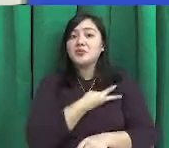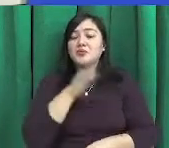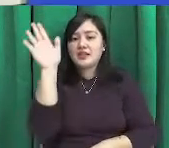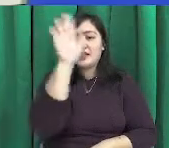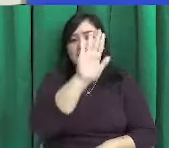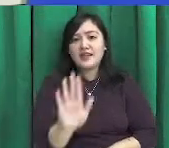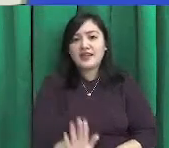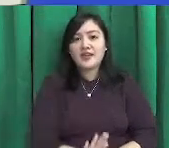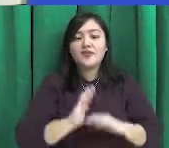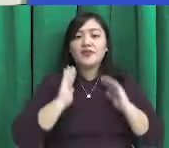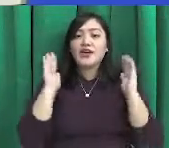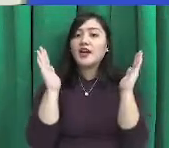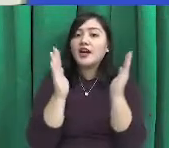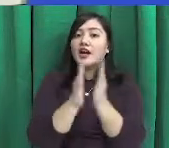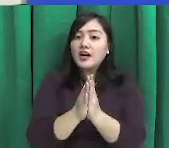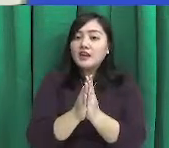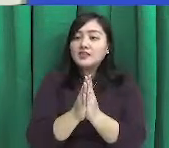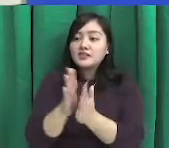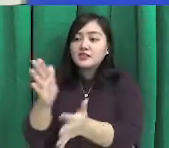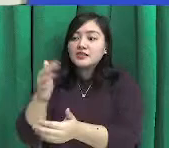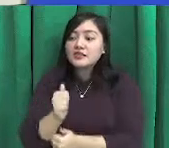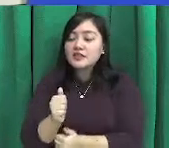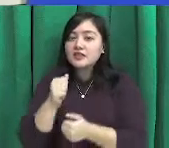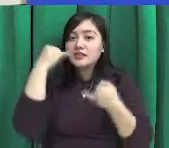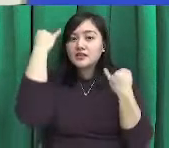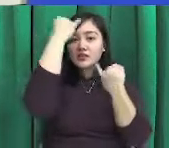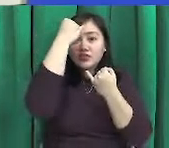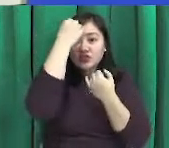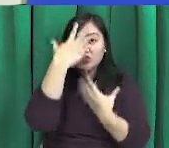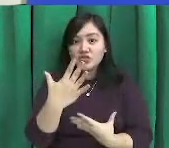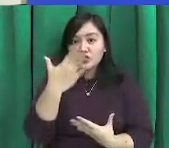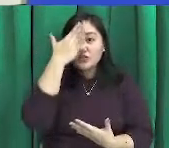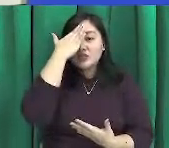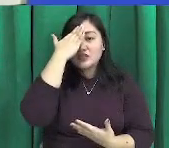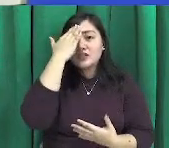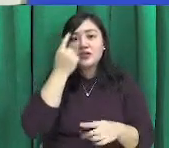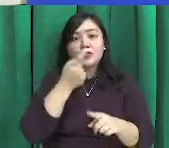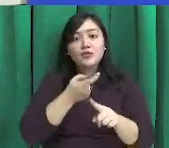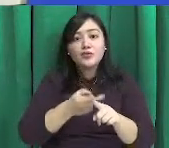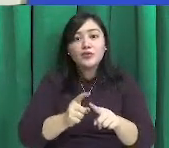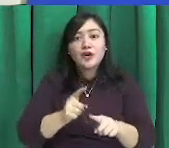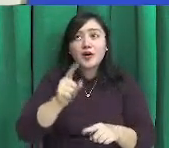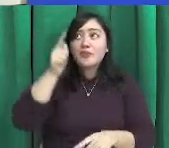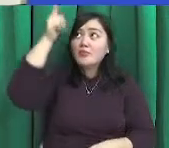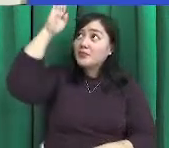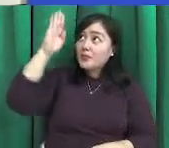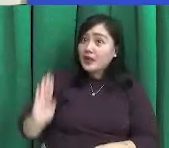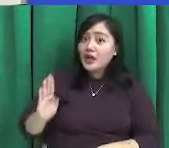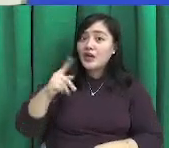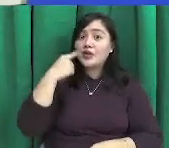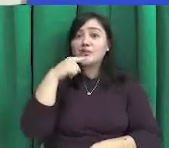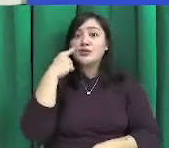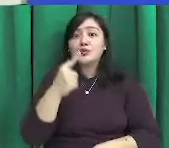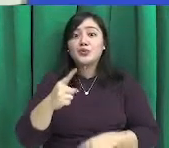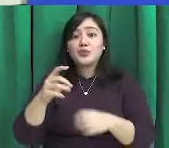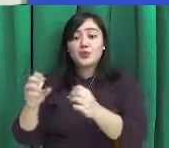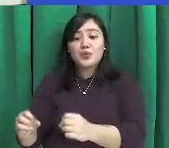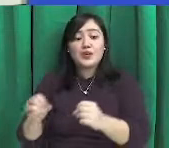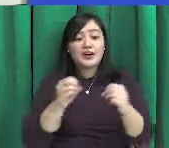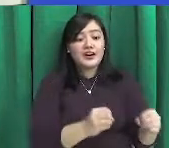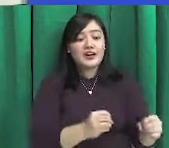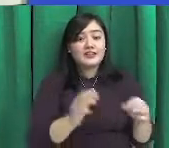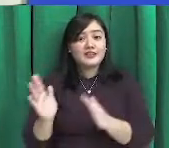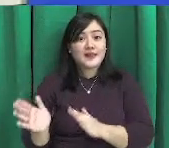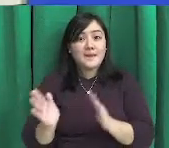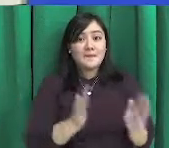get any knowledge or information from the one who established the family. Yeah. So